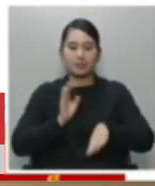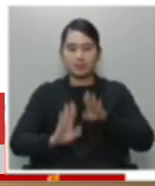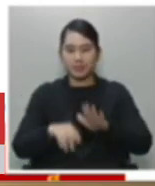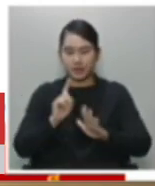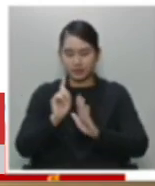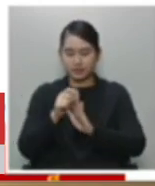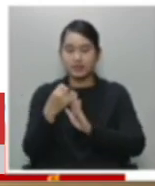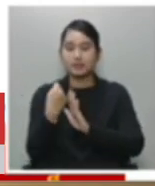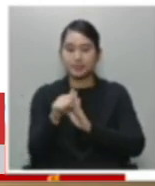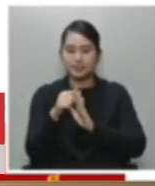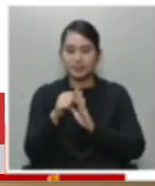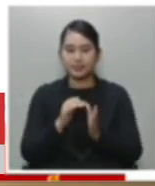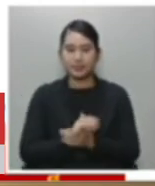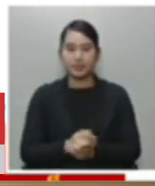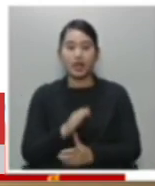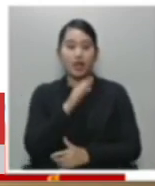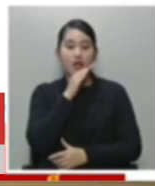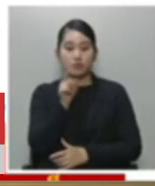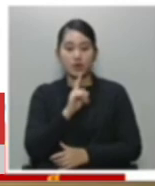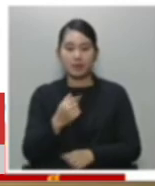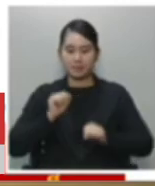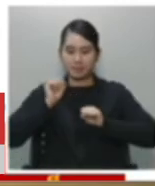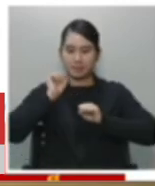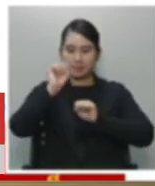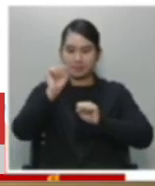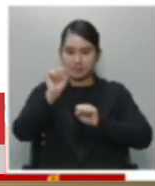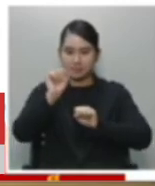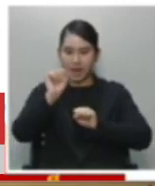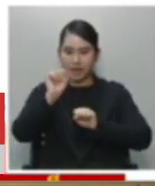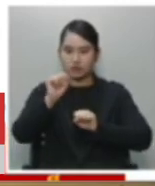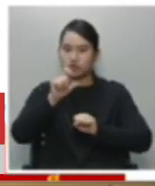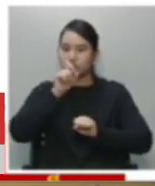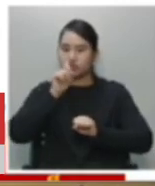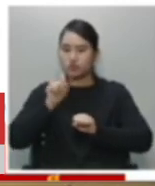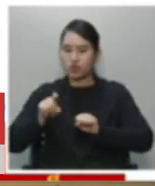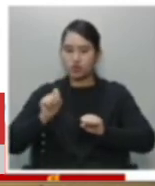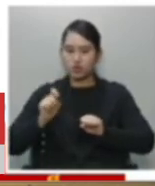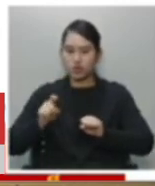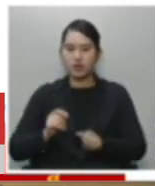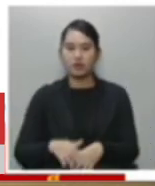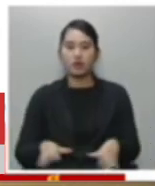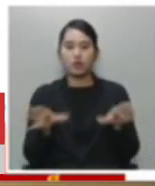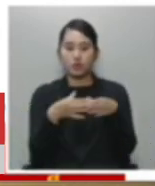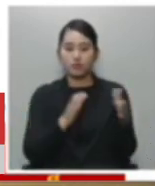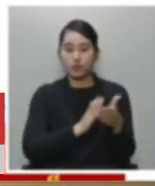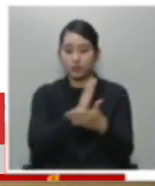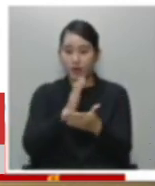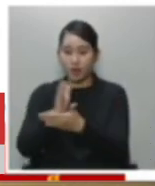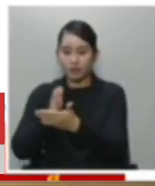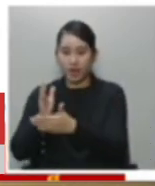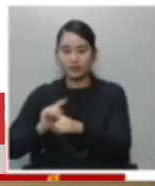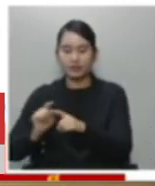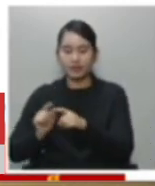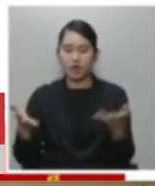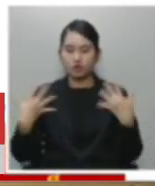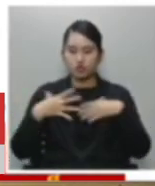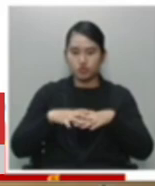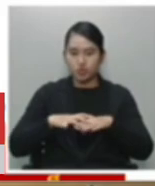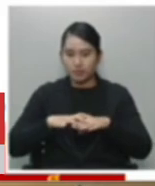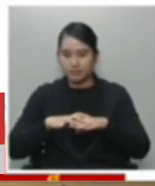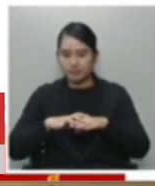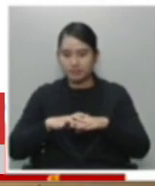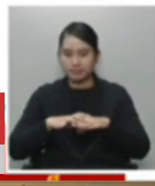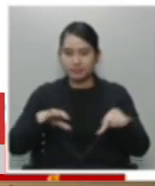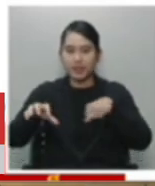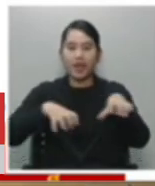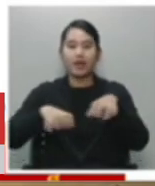ทีถ้ามีการประกาศสถานการณ์ฉุกเฉินกองกำลังทุกฝ่ายก็สามารถเข้าระงับเหตุ